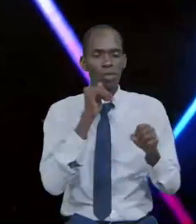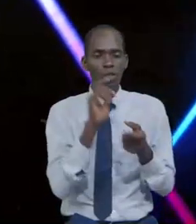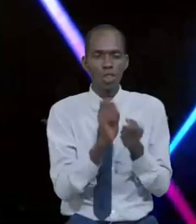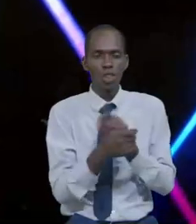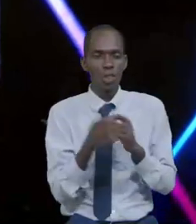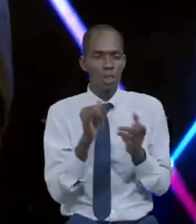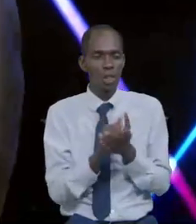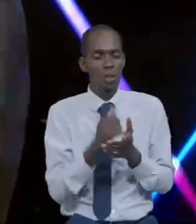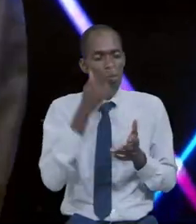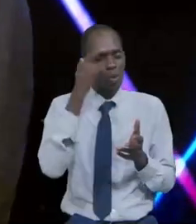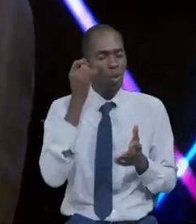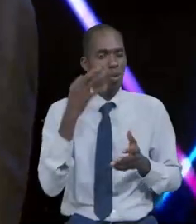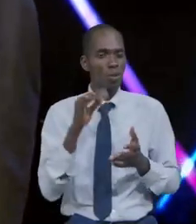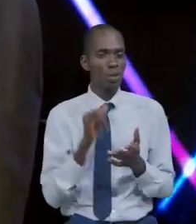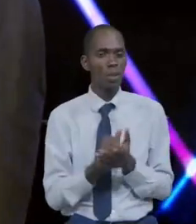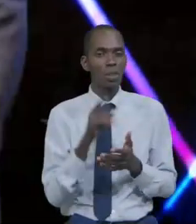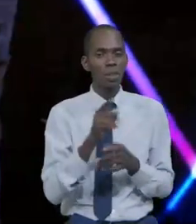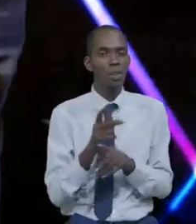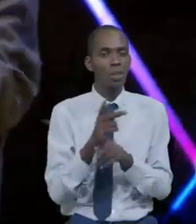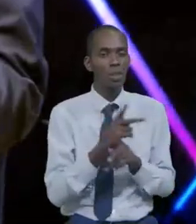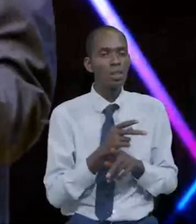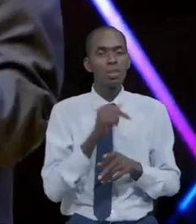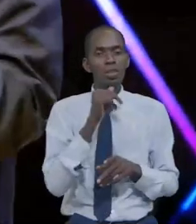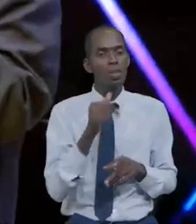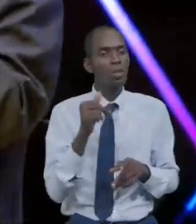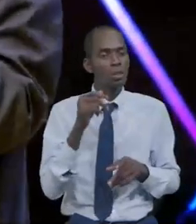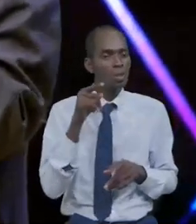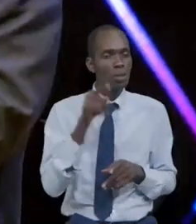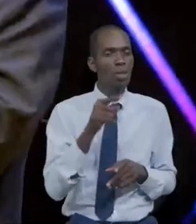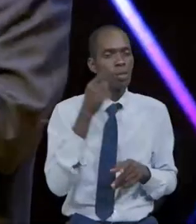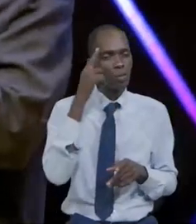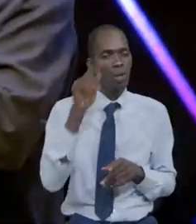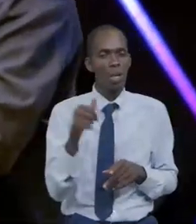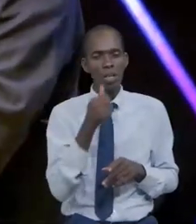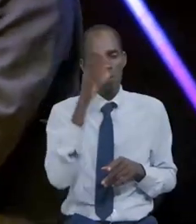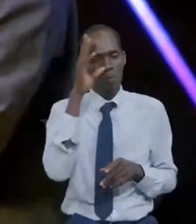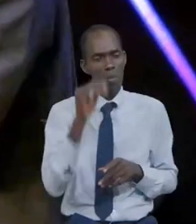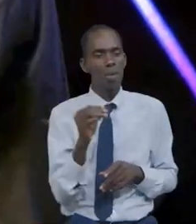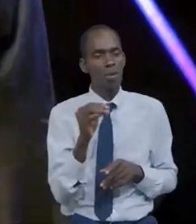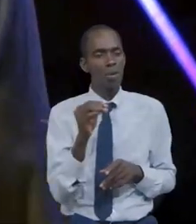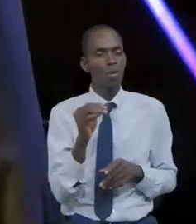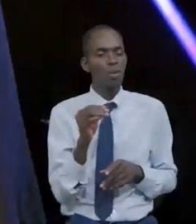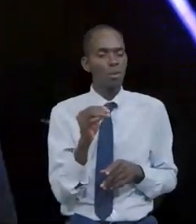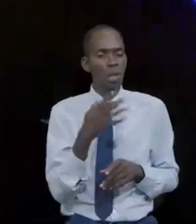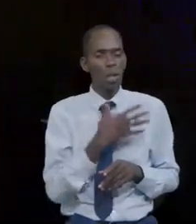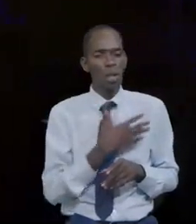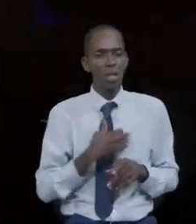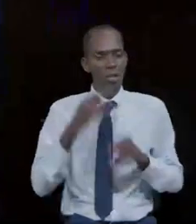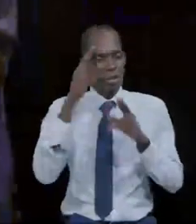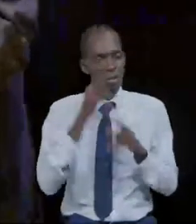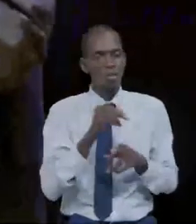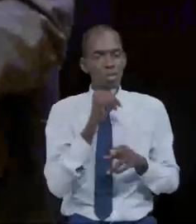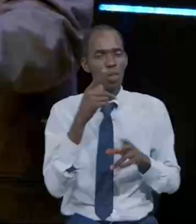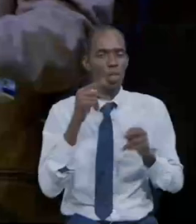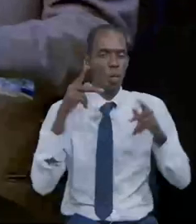cela, ils ne s'inquiétaient de personne, car tu ne regardes pas à l'apparence des